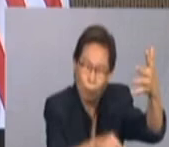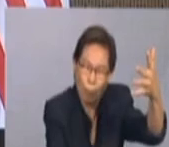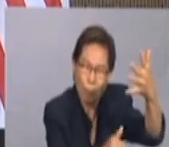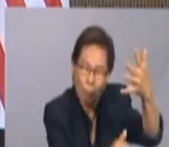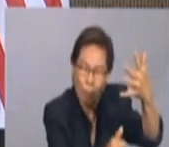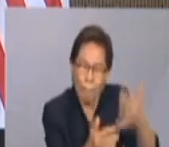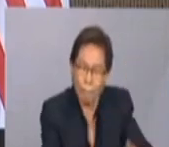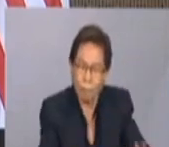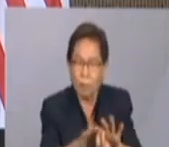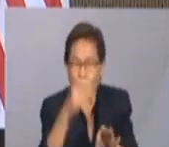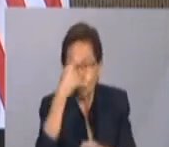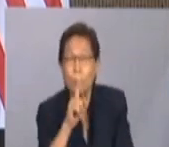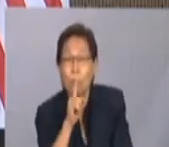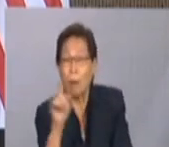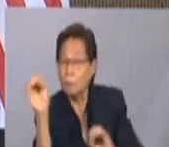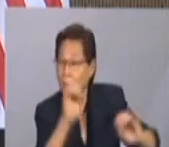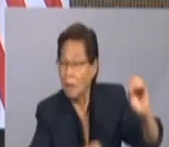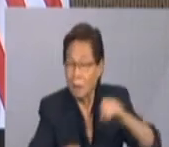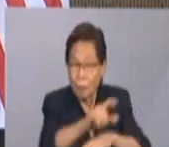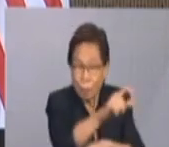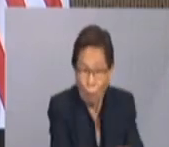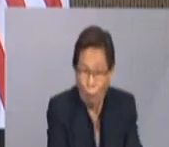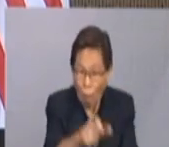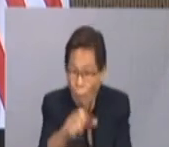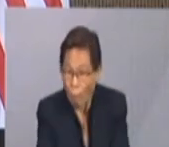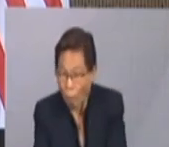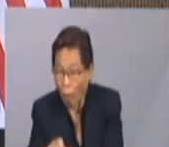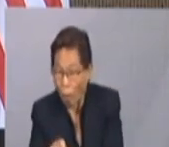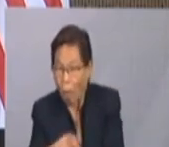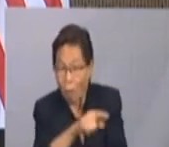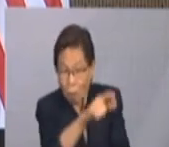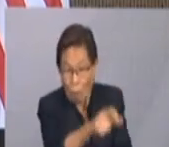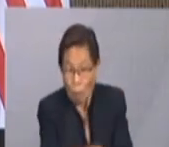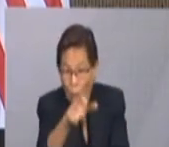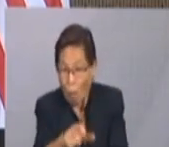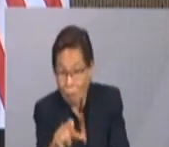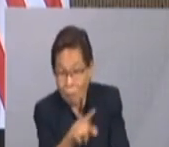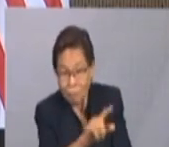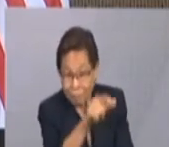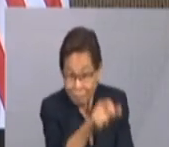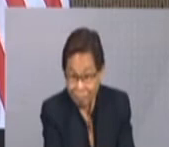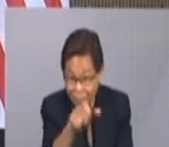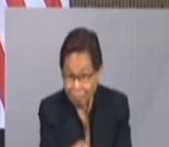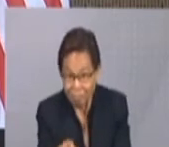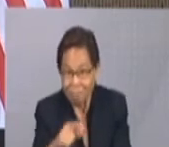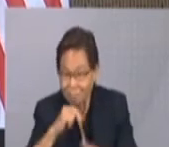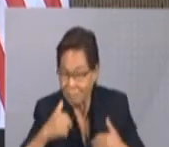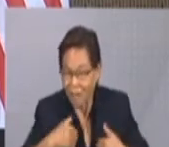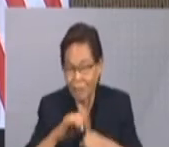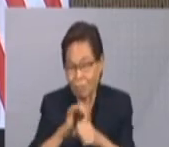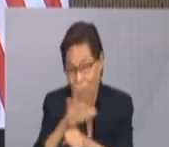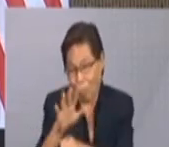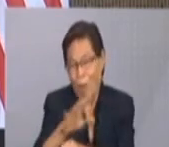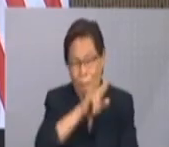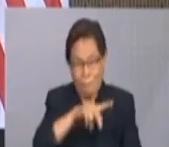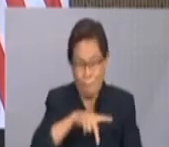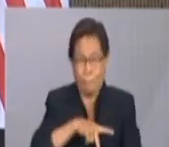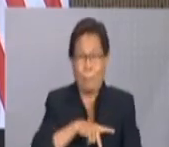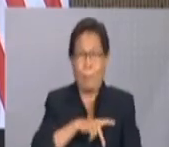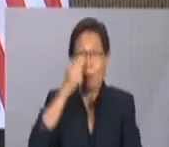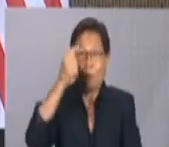supaya diadu pelanggan Pak Saleh yang terkena jacket and committed 19 pemilik restaurant